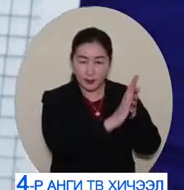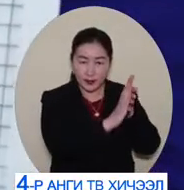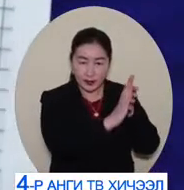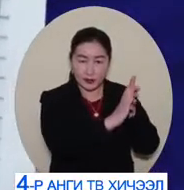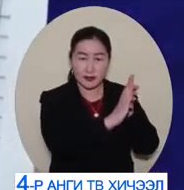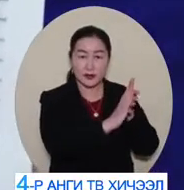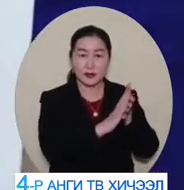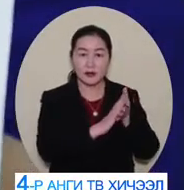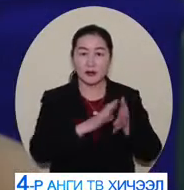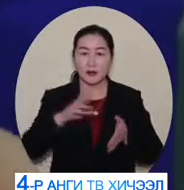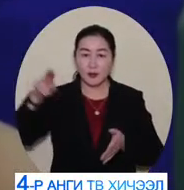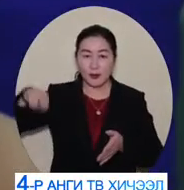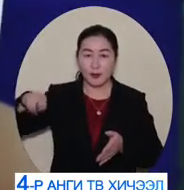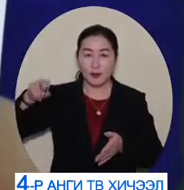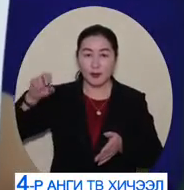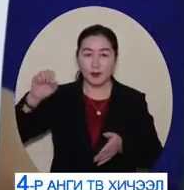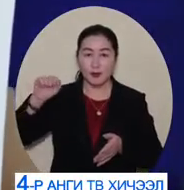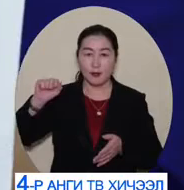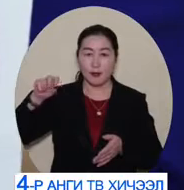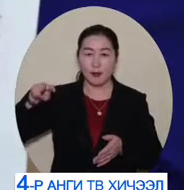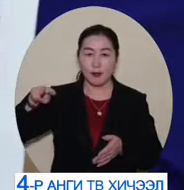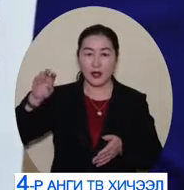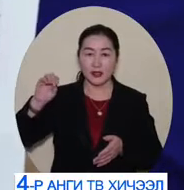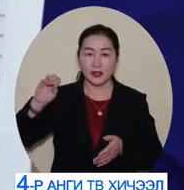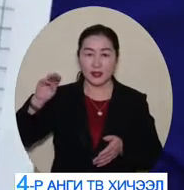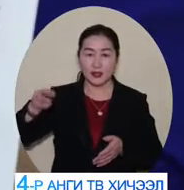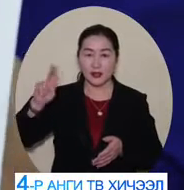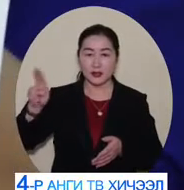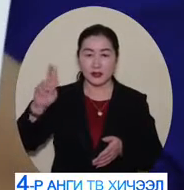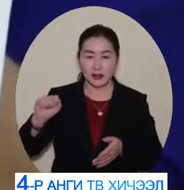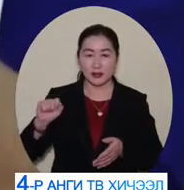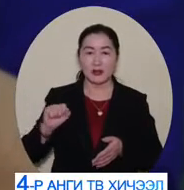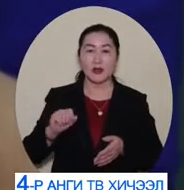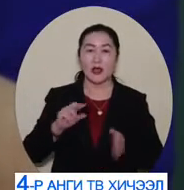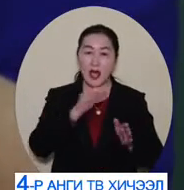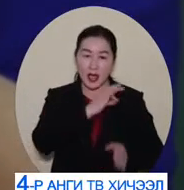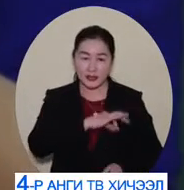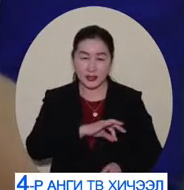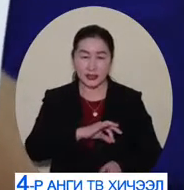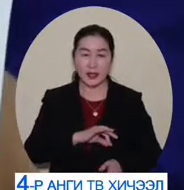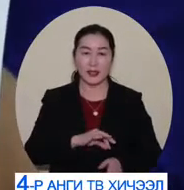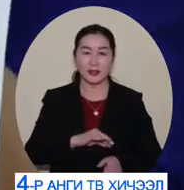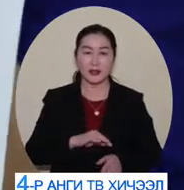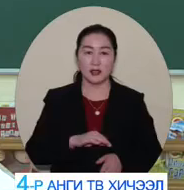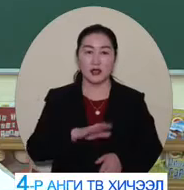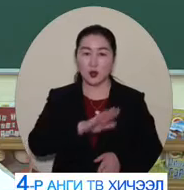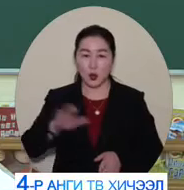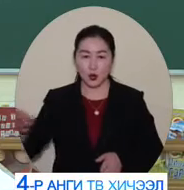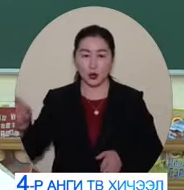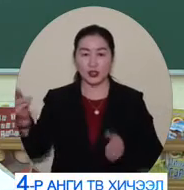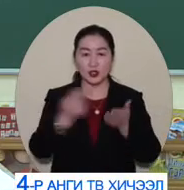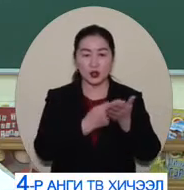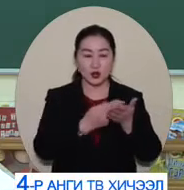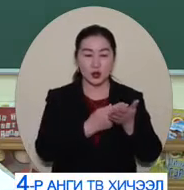ашиглаад яг өөрийнхөө зурсан байгаа зургийг энэ палетик дээр тавьж үцхийг санал болголоо. За